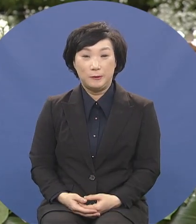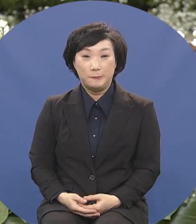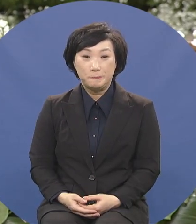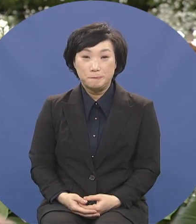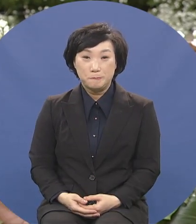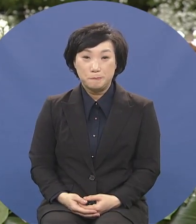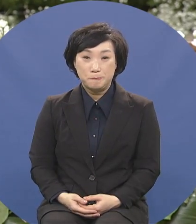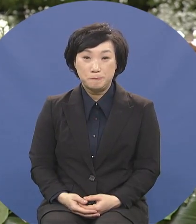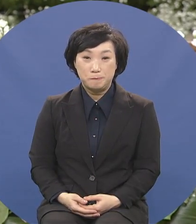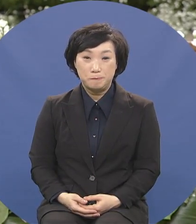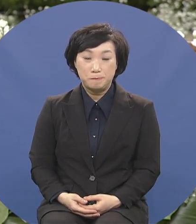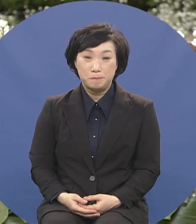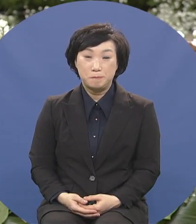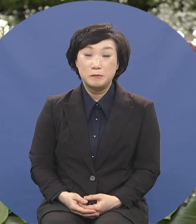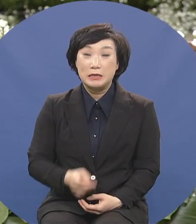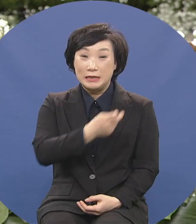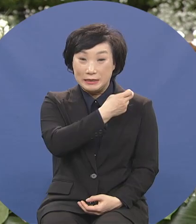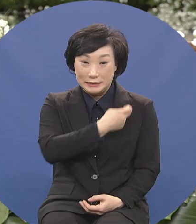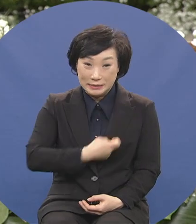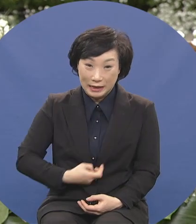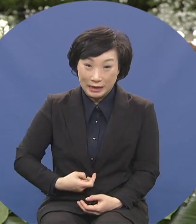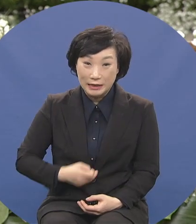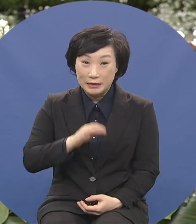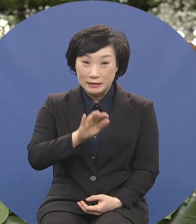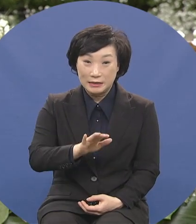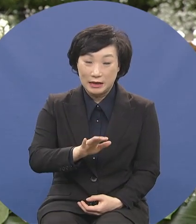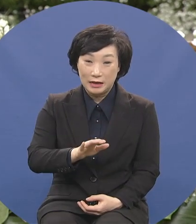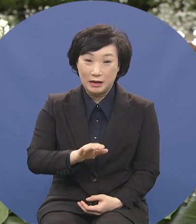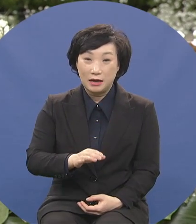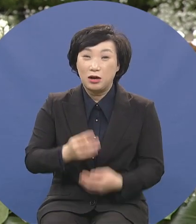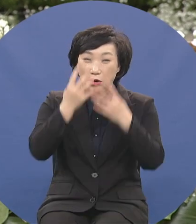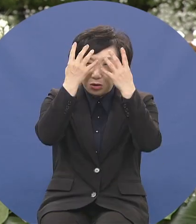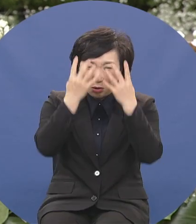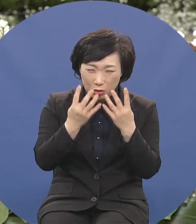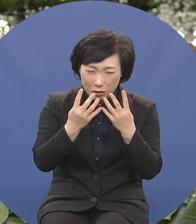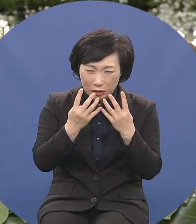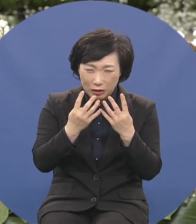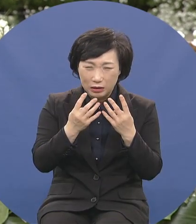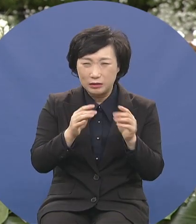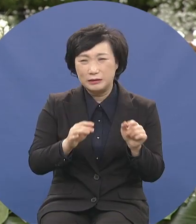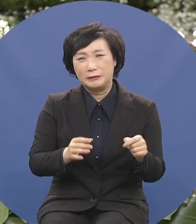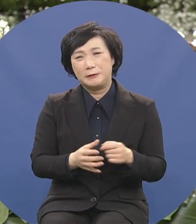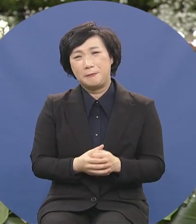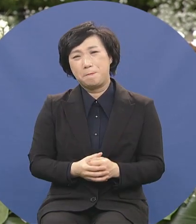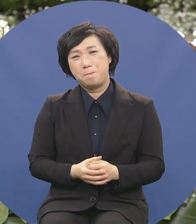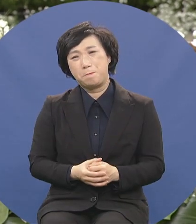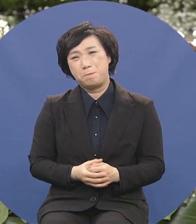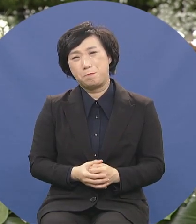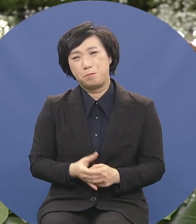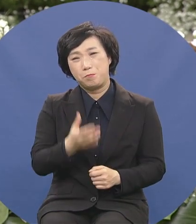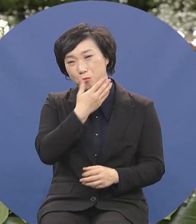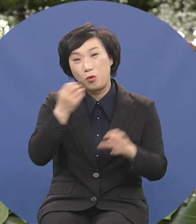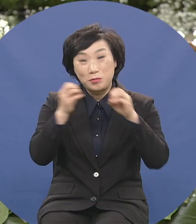예, 제자들은 옥에 갇혔어요. 예,